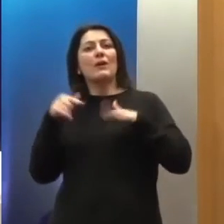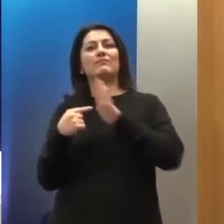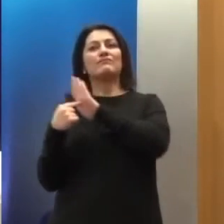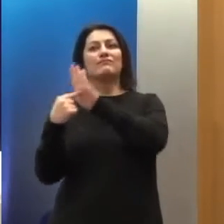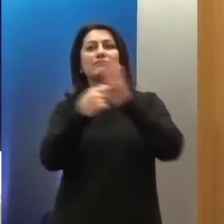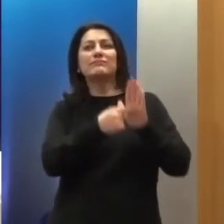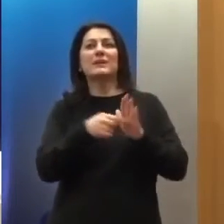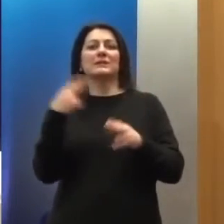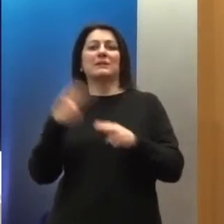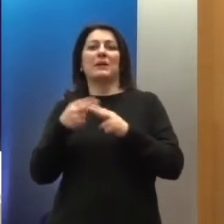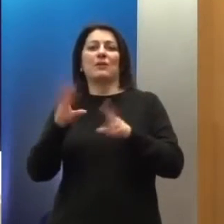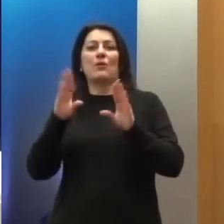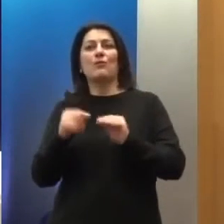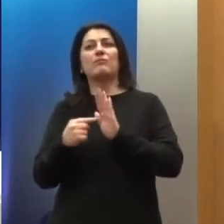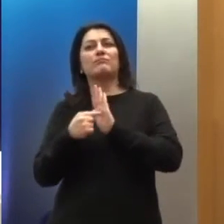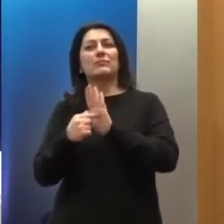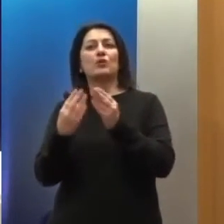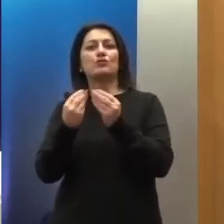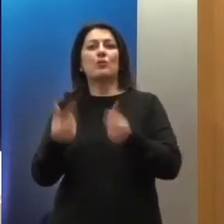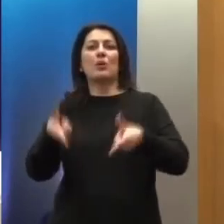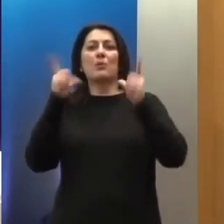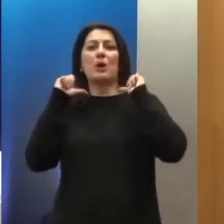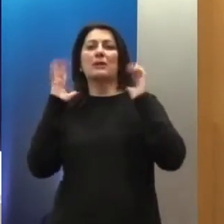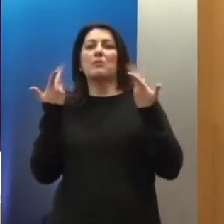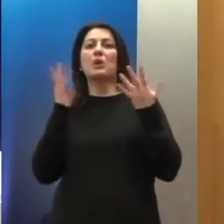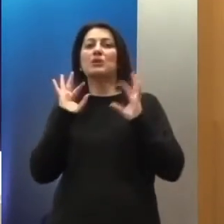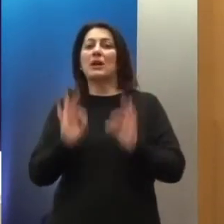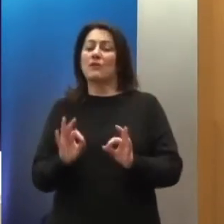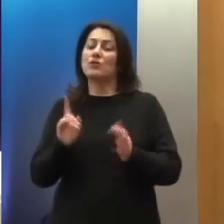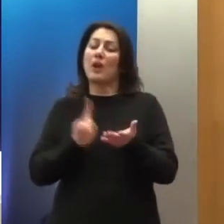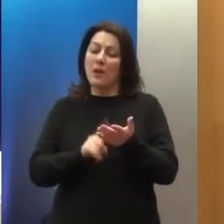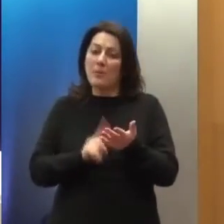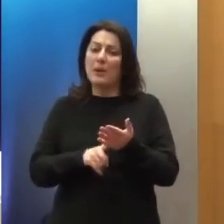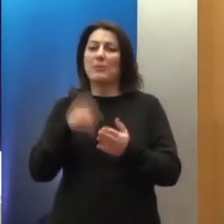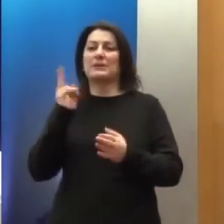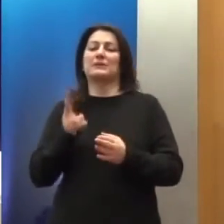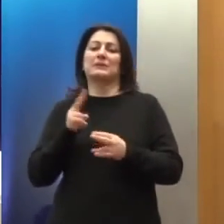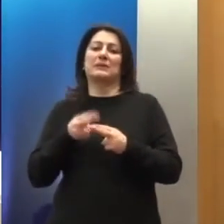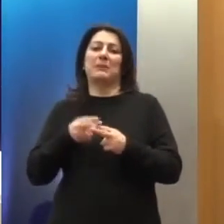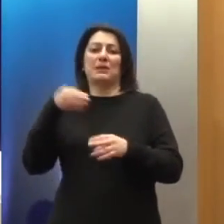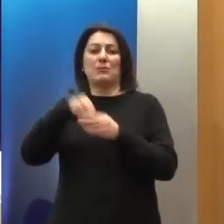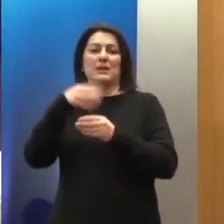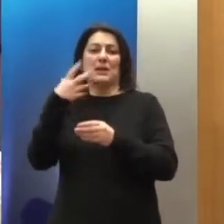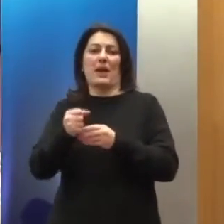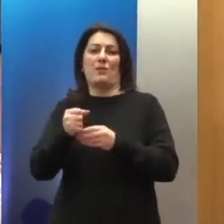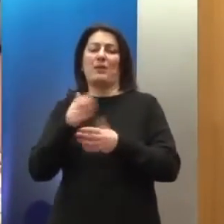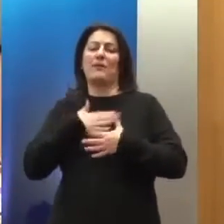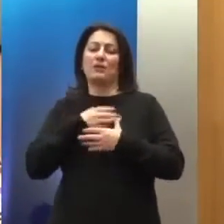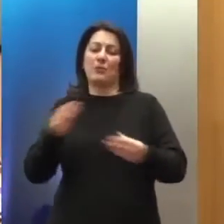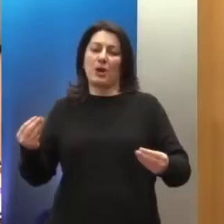οι συζητήσεις εκεί θα ήταν πολύ κρίσιμο να μπαίνανε και κάτω από αυτό το πρίσμα. Σας ευχαριστώ πολύ.